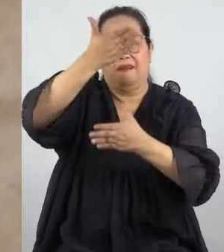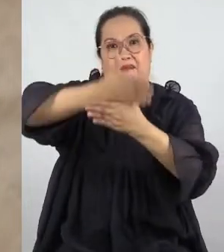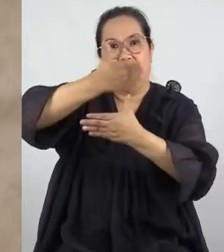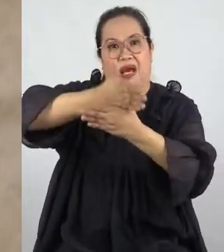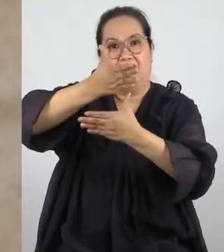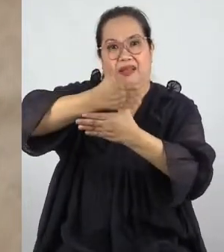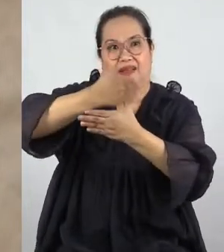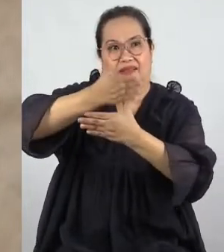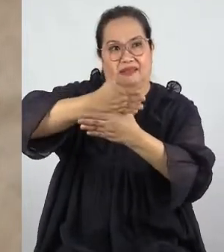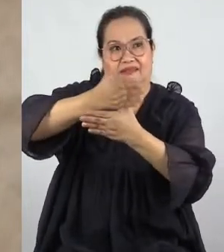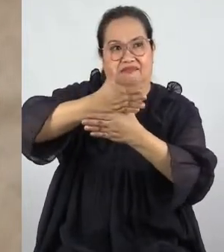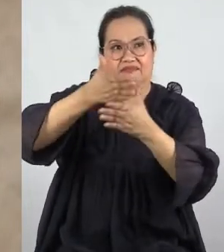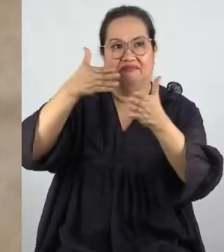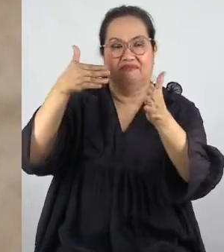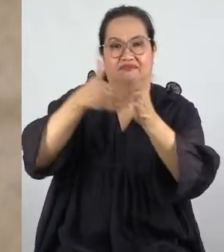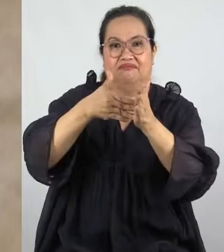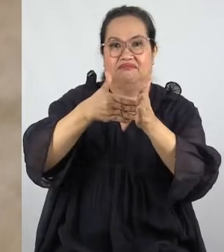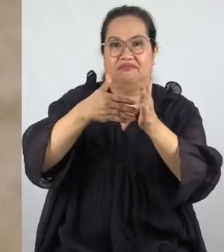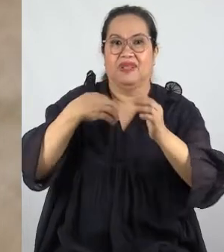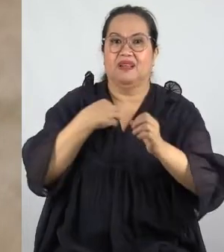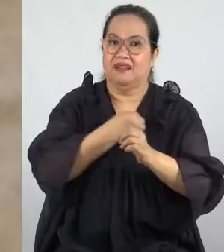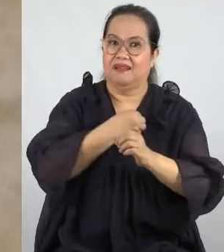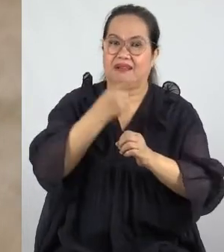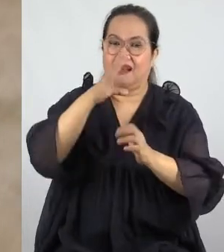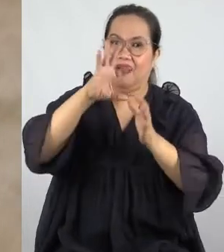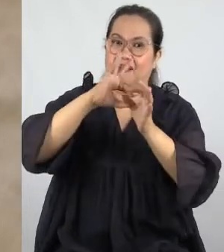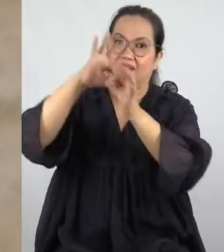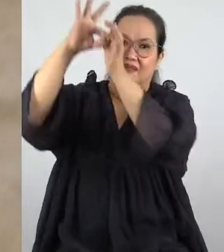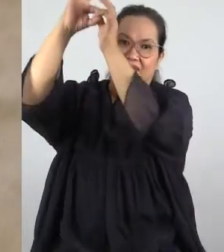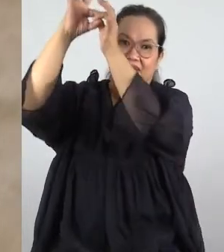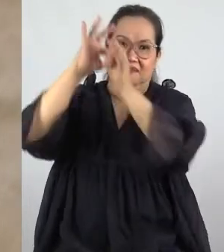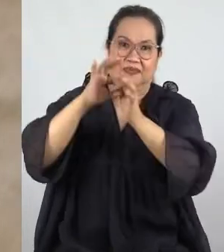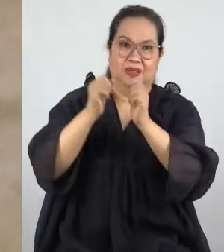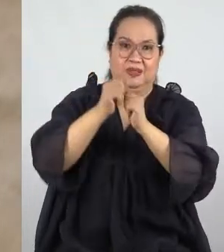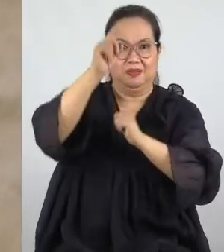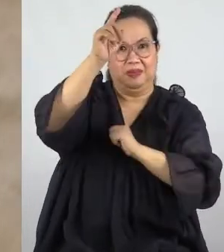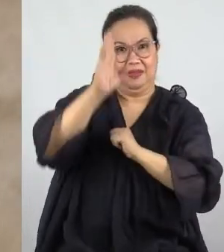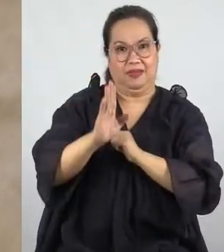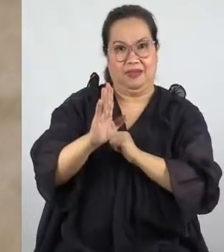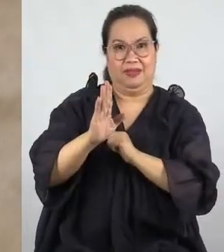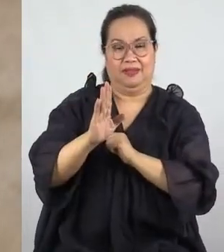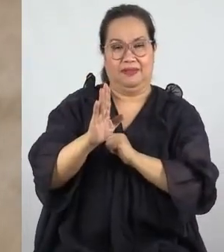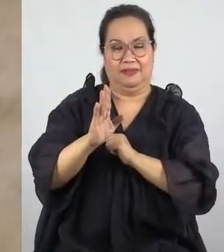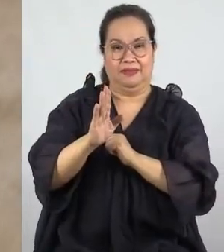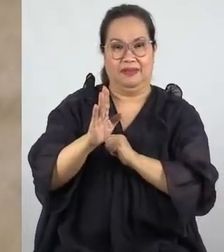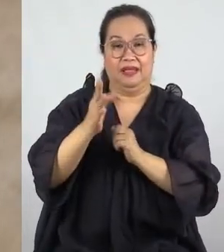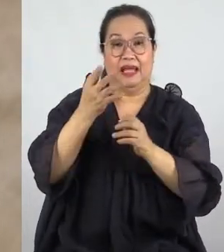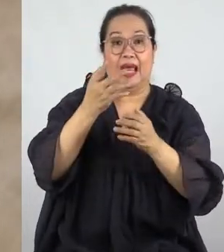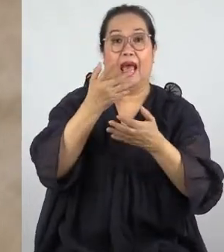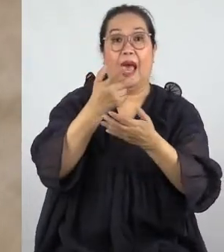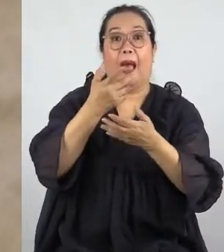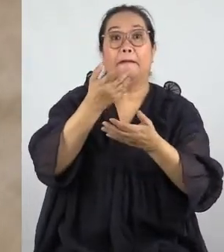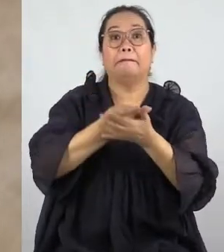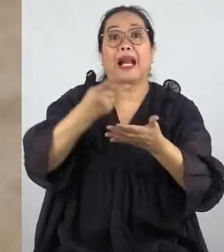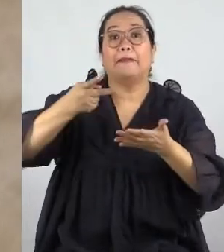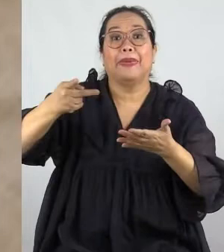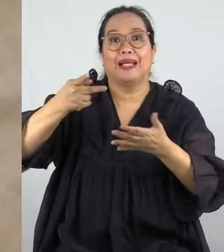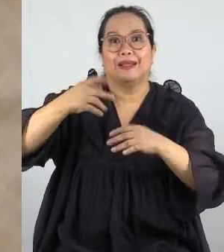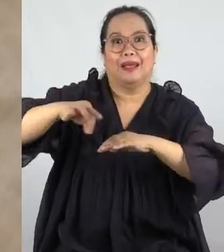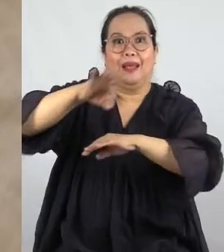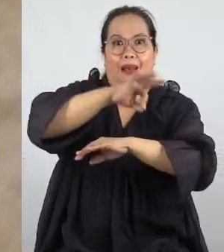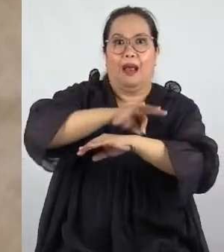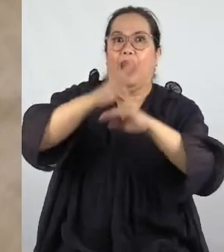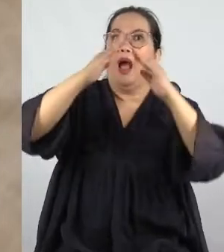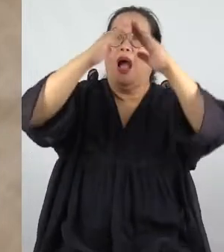harang sa ating kaugnayan sa Diyos. Mga ari-arian, bahay